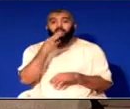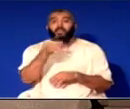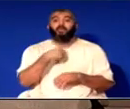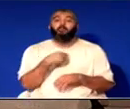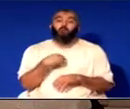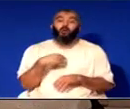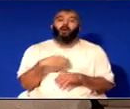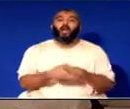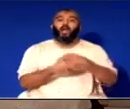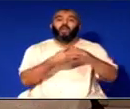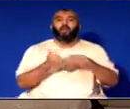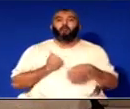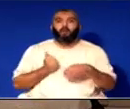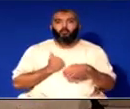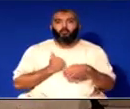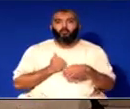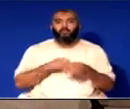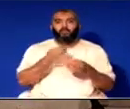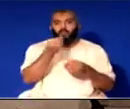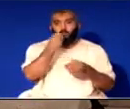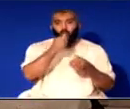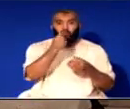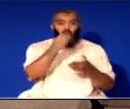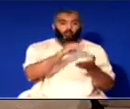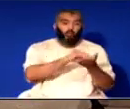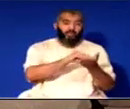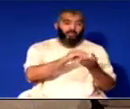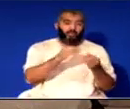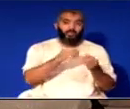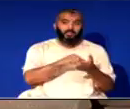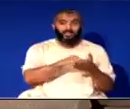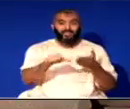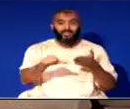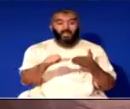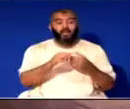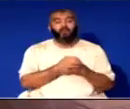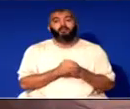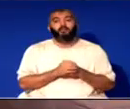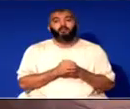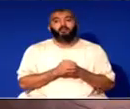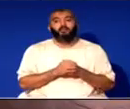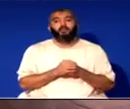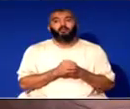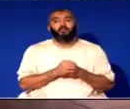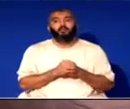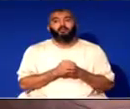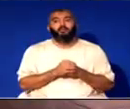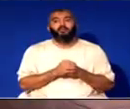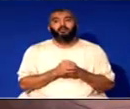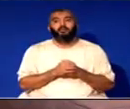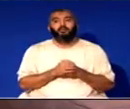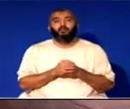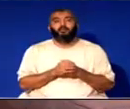نعم. يعني هل هذا جايز ولا ما جايزش؟ معلش اذا كانت هي ولا غير الله اعلم، معلش خلينا معلش نقول الكلمه انا اللي في الذهن